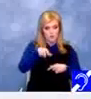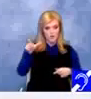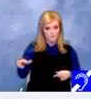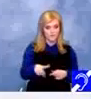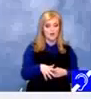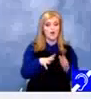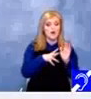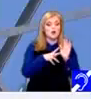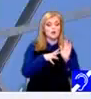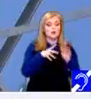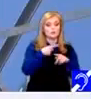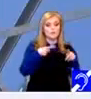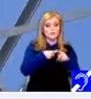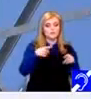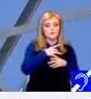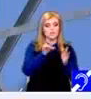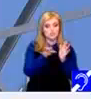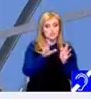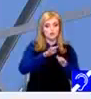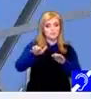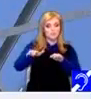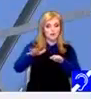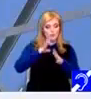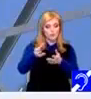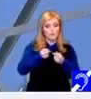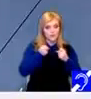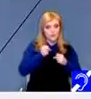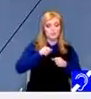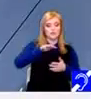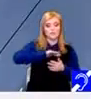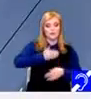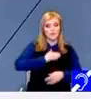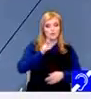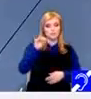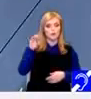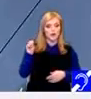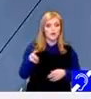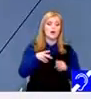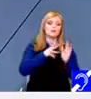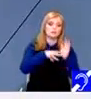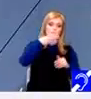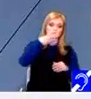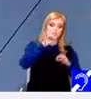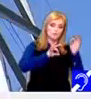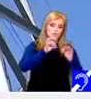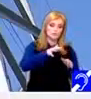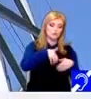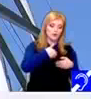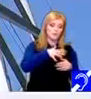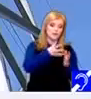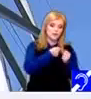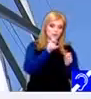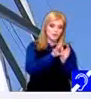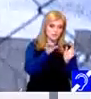70% din energia electrică va fi achiziționată de la centrala de la Cuciurgan, iar 30% de la o companie din Ucraina. Autoritățile dau asigurări